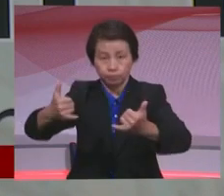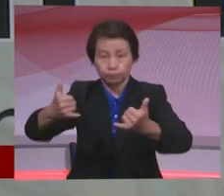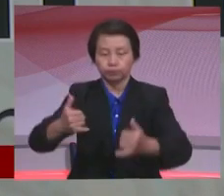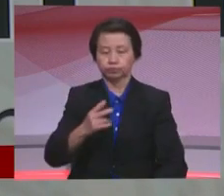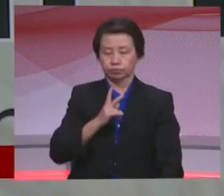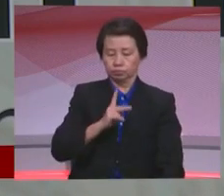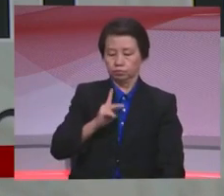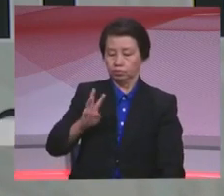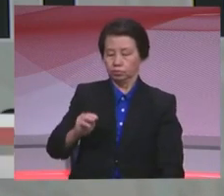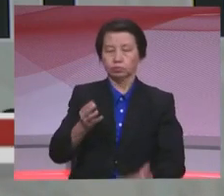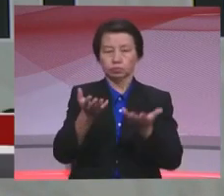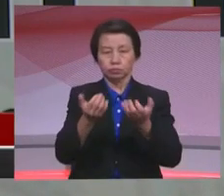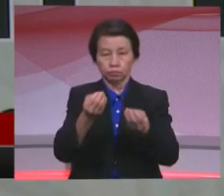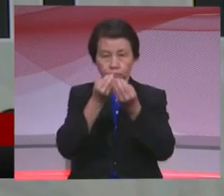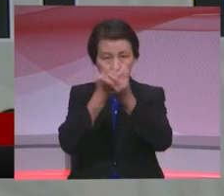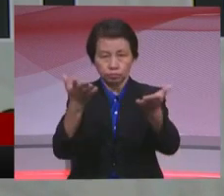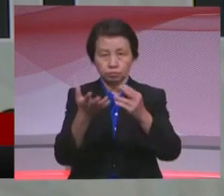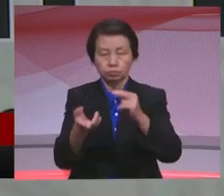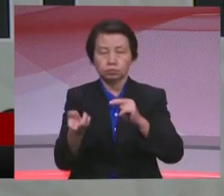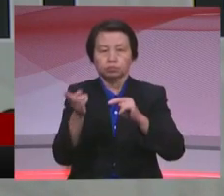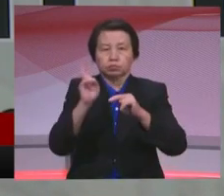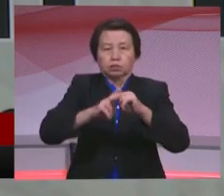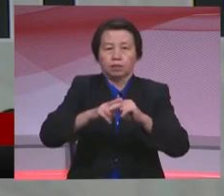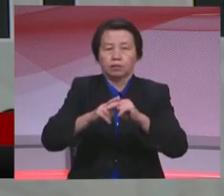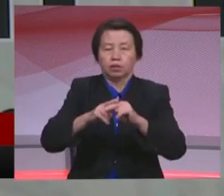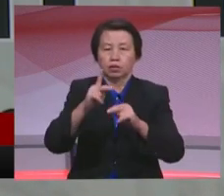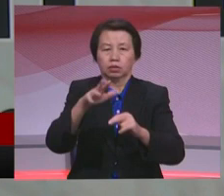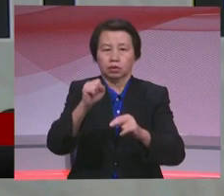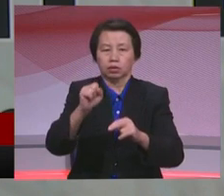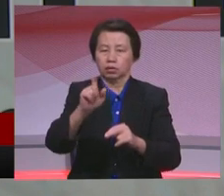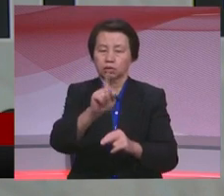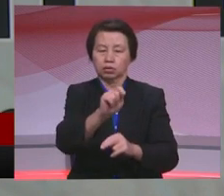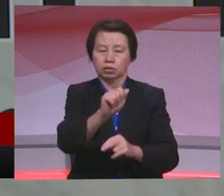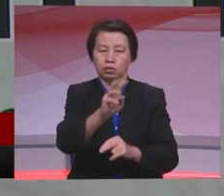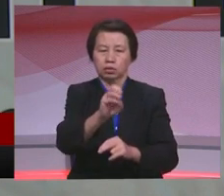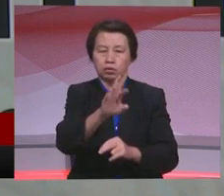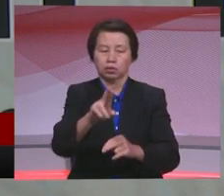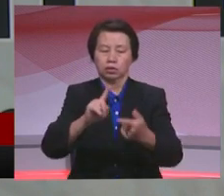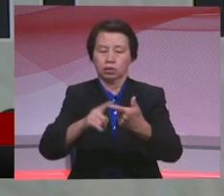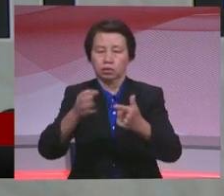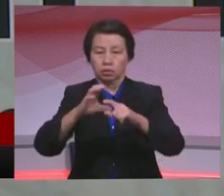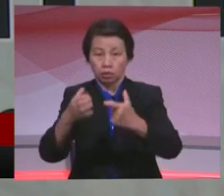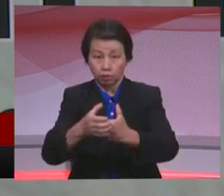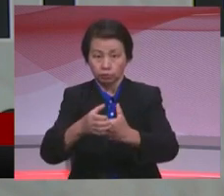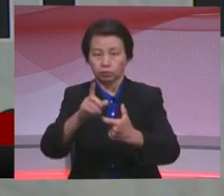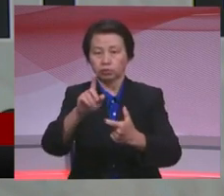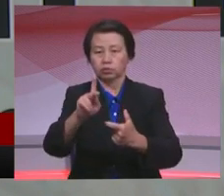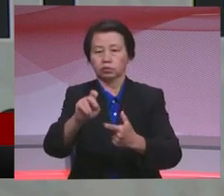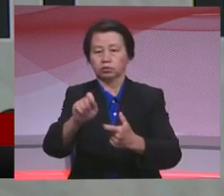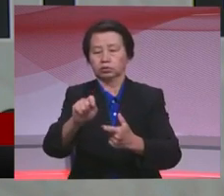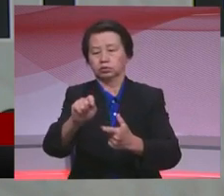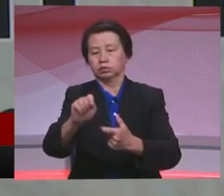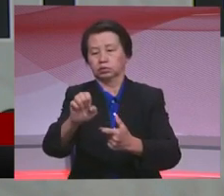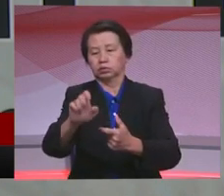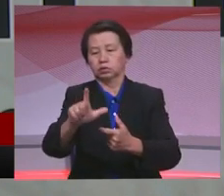Kementerian Kesihatan ingin memaklumkan pertambahan kes dalam kluster Tawar dan kluster Telaga. Pertambahan kes kedua-dua